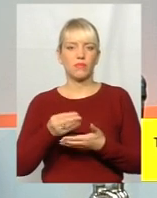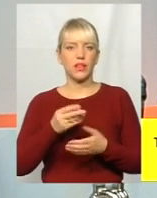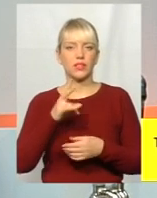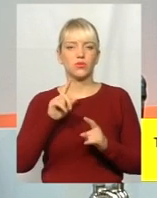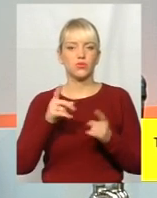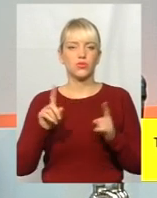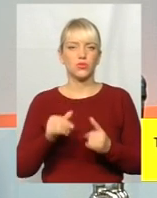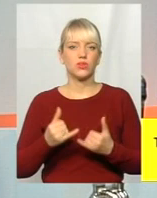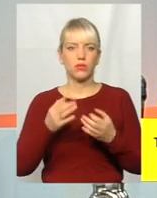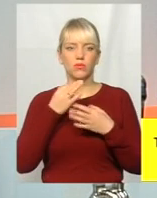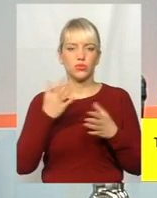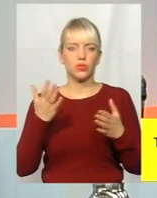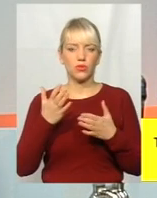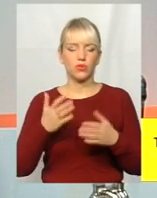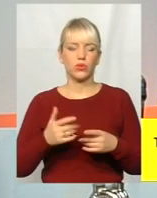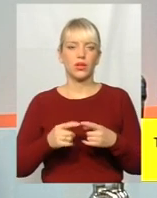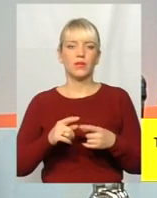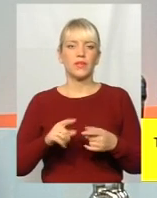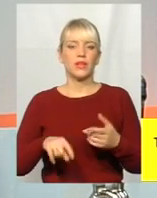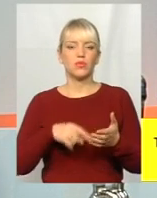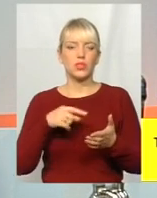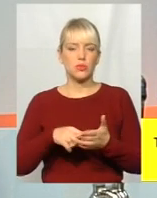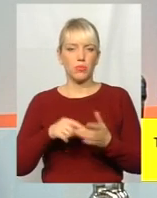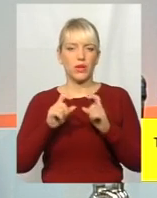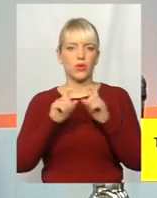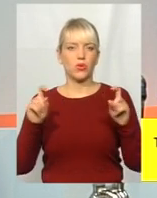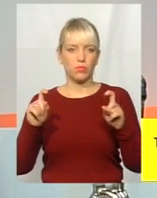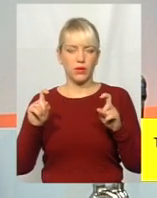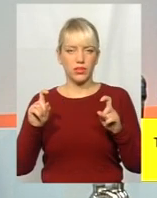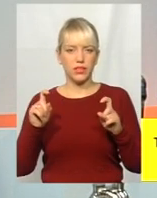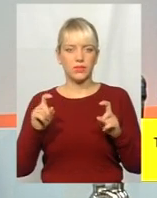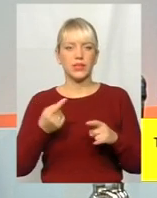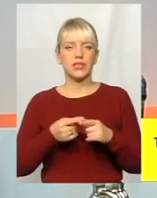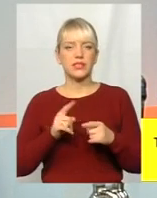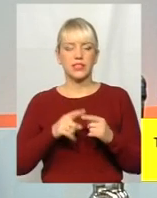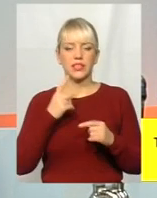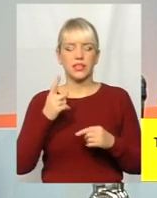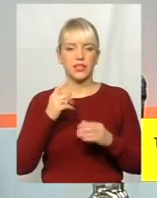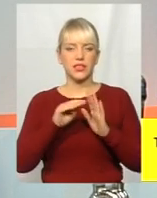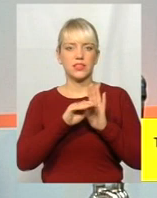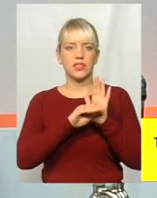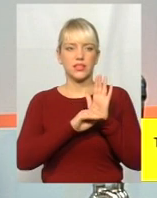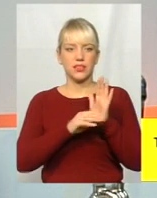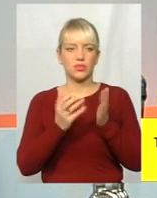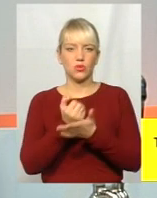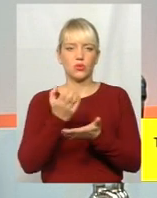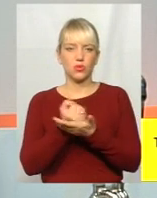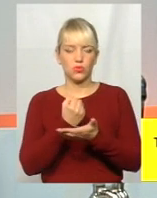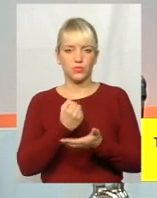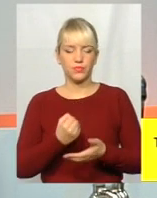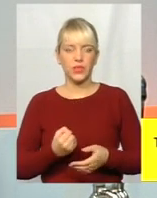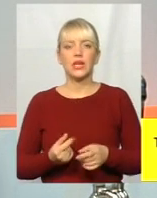для будь-якої муніципальної компанії, управляючої, це єдина стаття доходу.